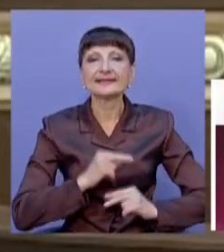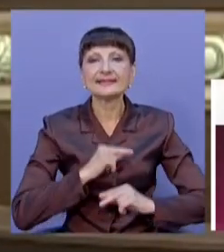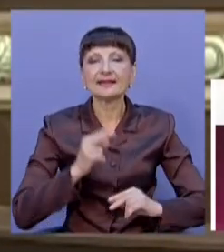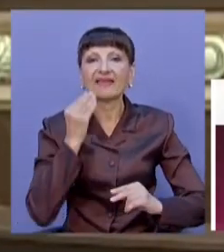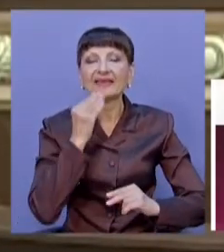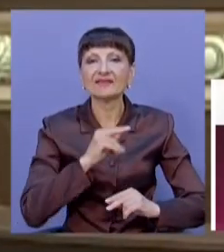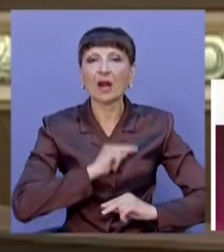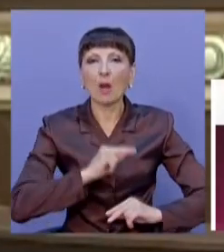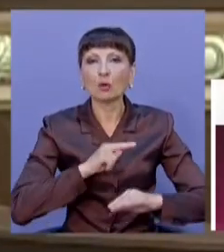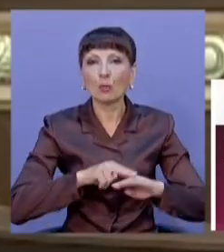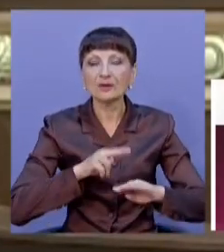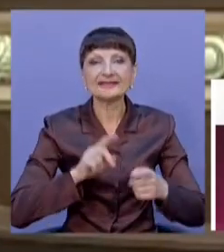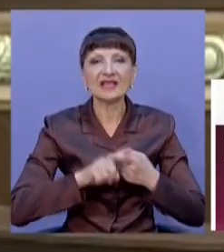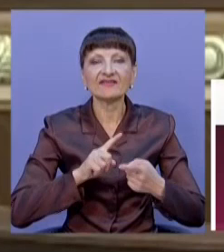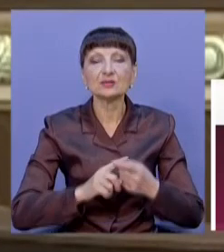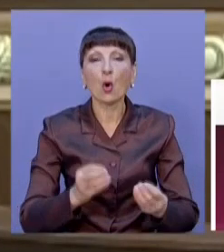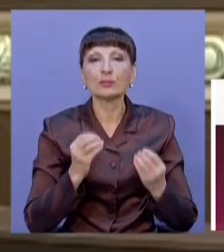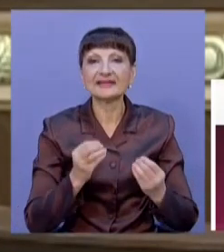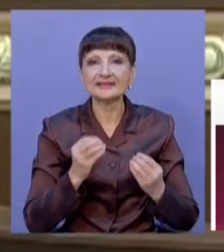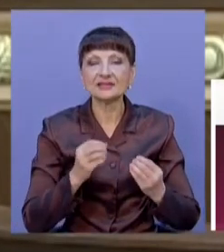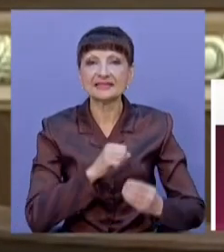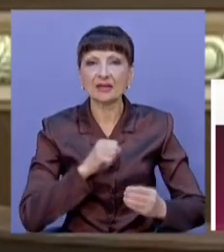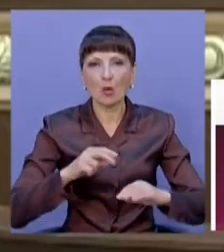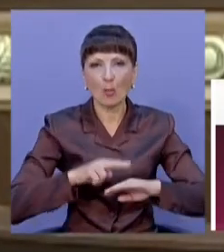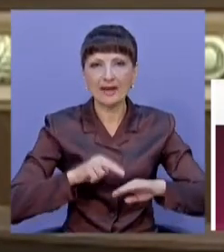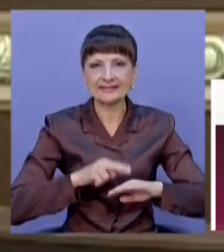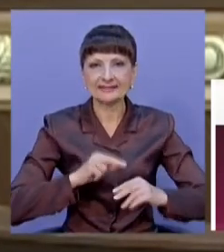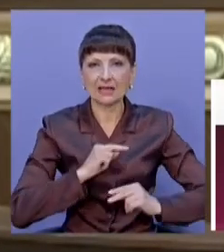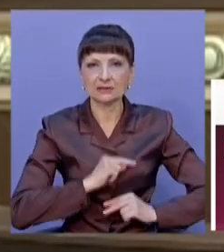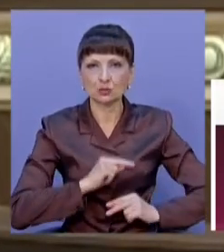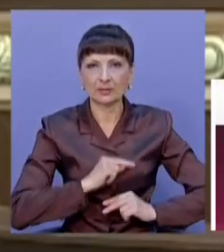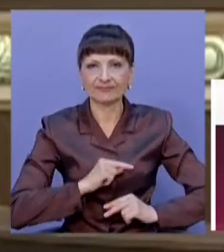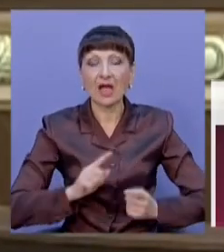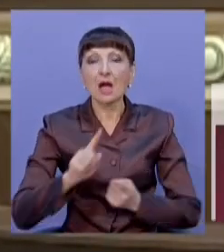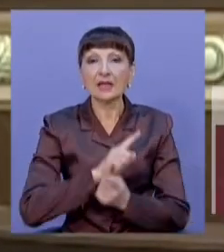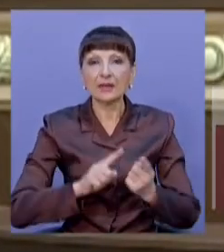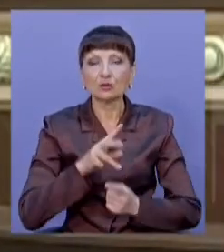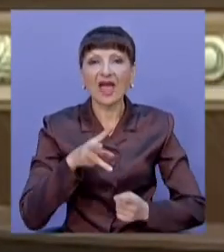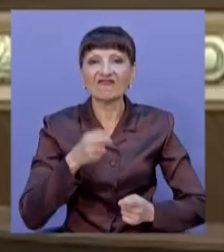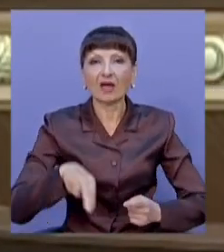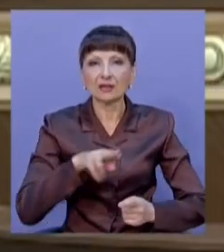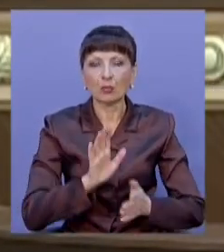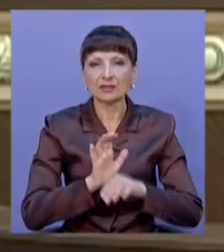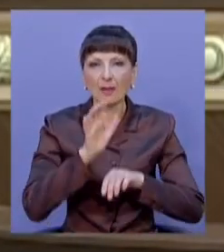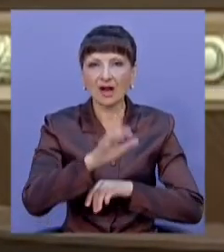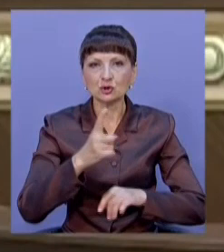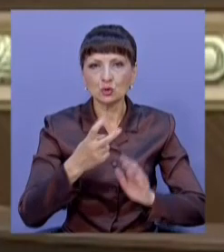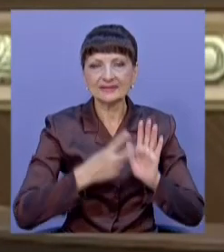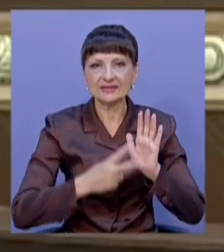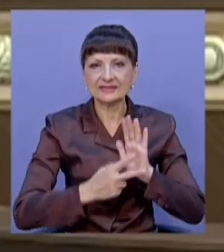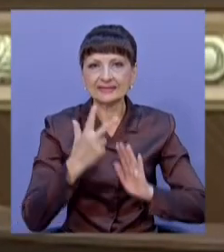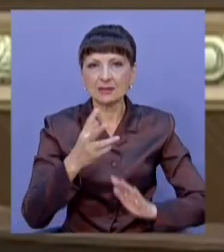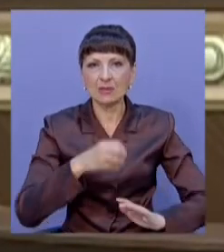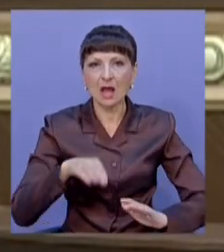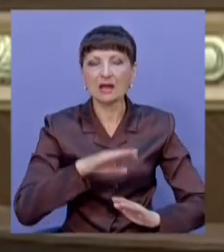полицейских зависит от престижа самой полицейской службы. На реформу МВД будет направлено 173